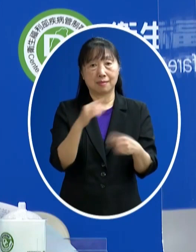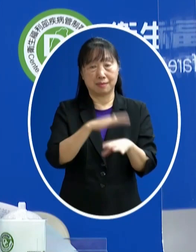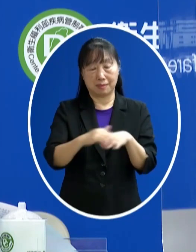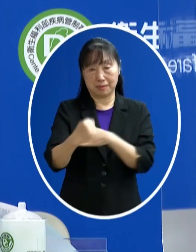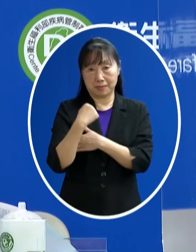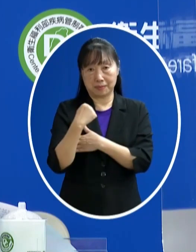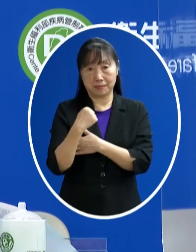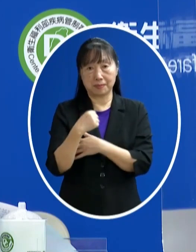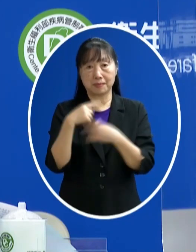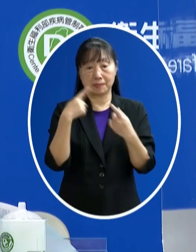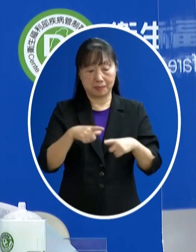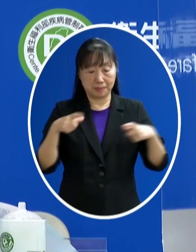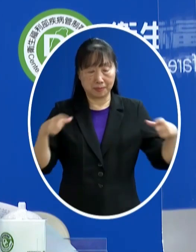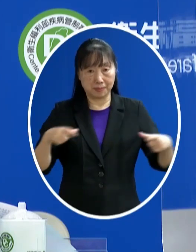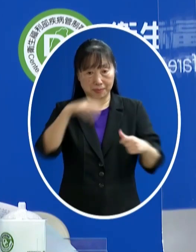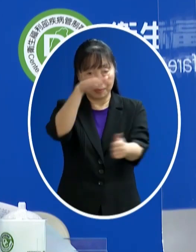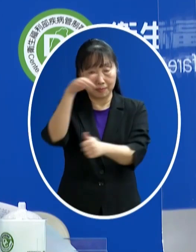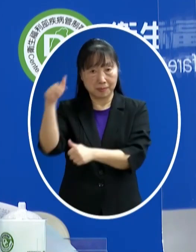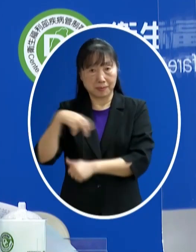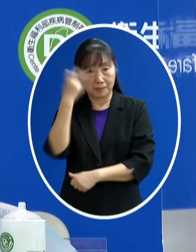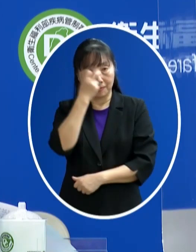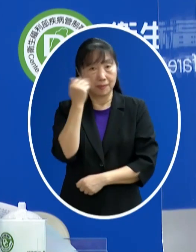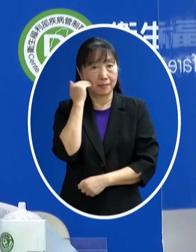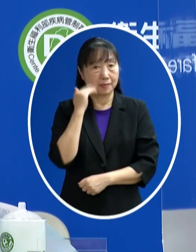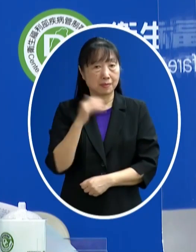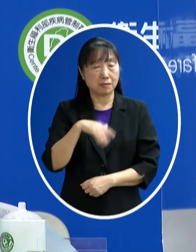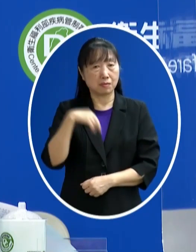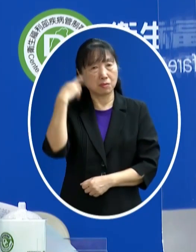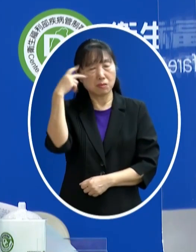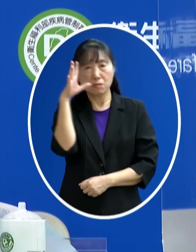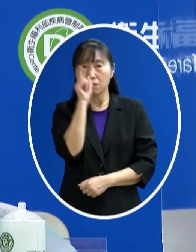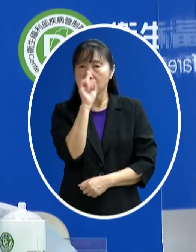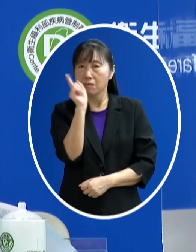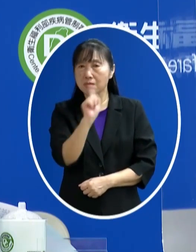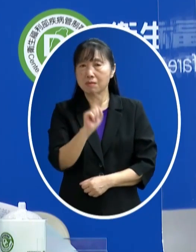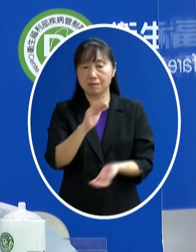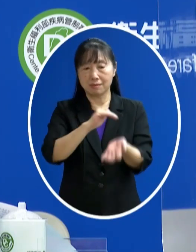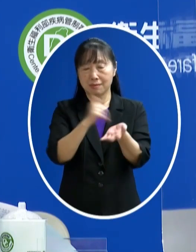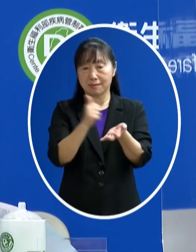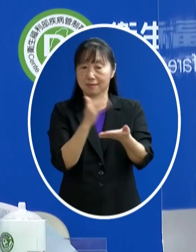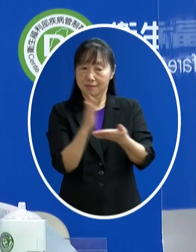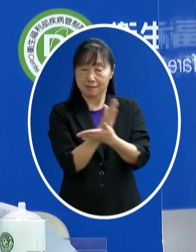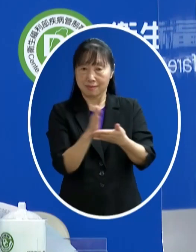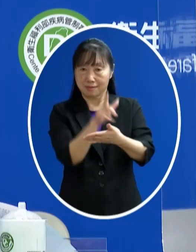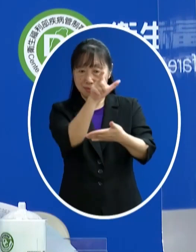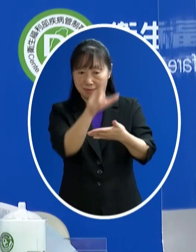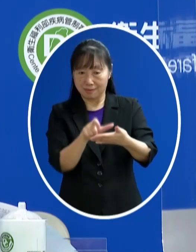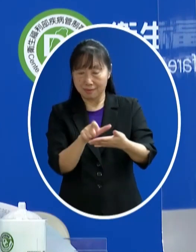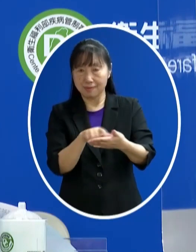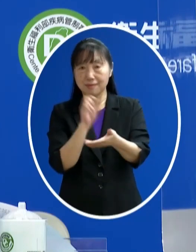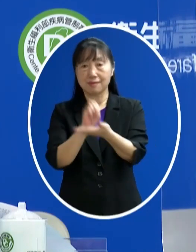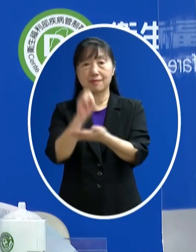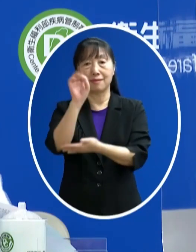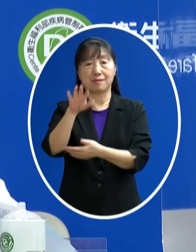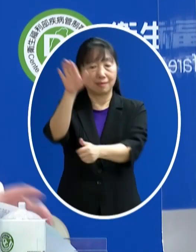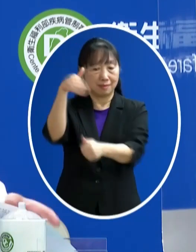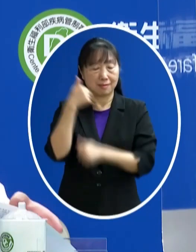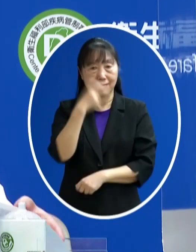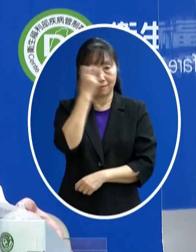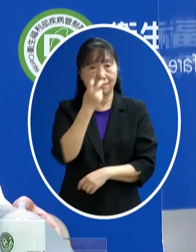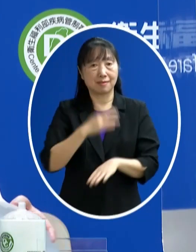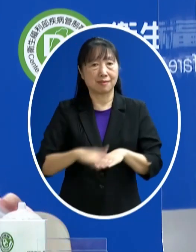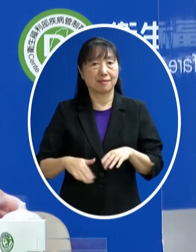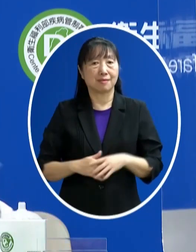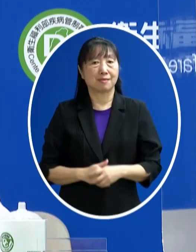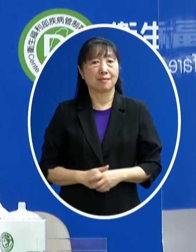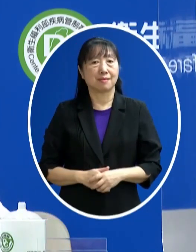扩大采检的部分哈，有任何的症状，在医师的专业人员的判断之下哈，就可以通报采检。